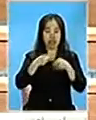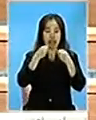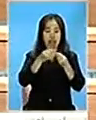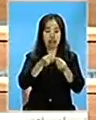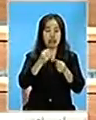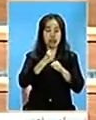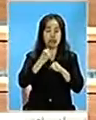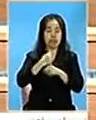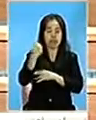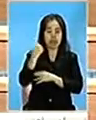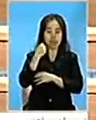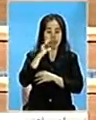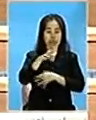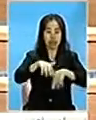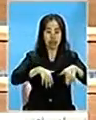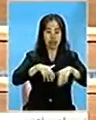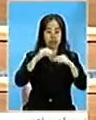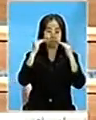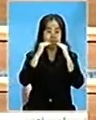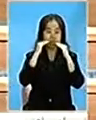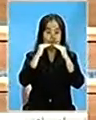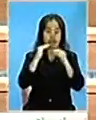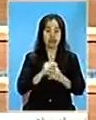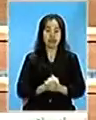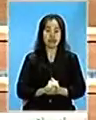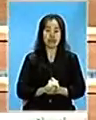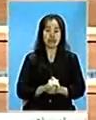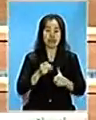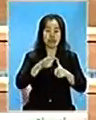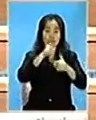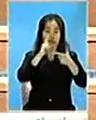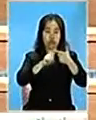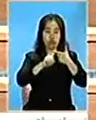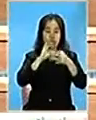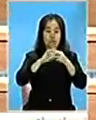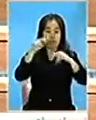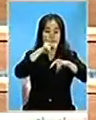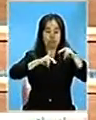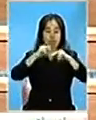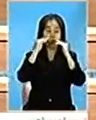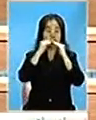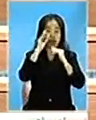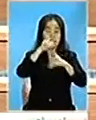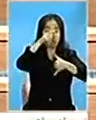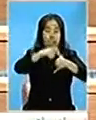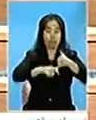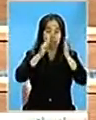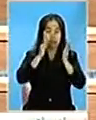ของพลเมืองและสิทธิชุมชน 2. การคุ้มครองสิทธิมนุษยช